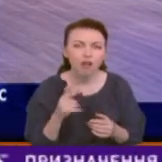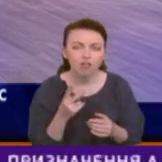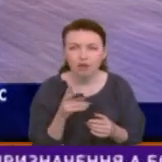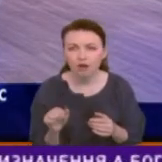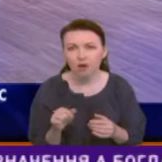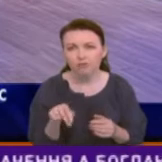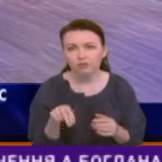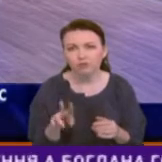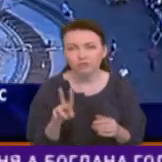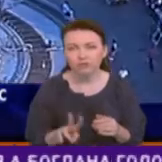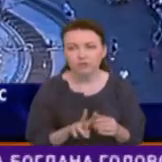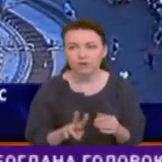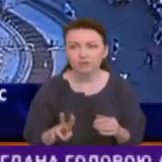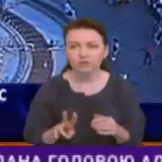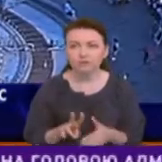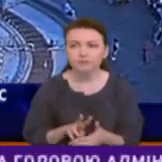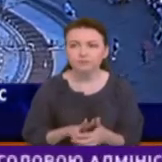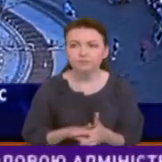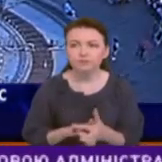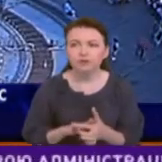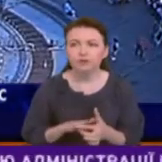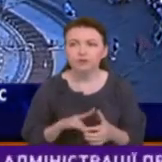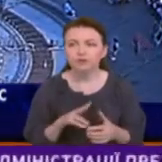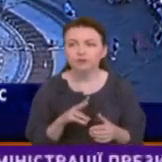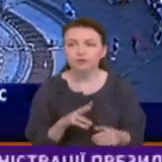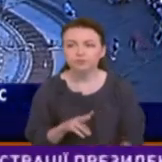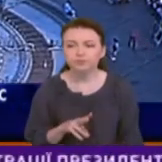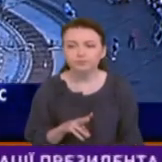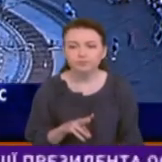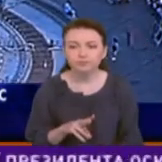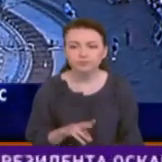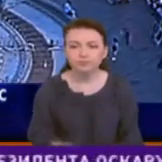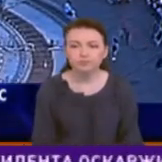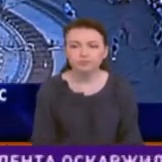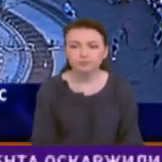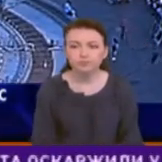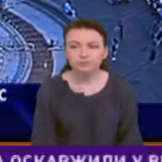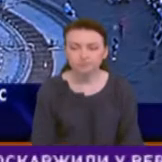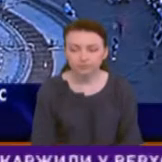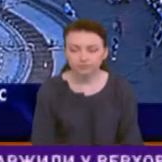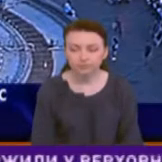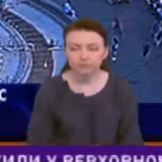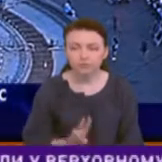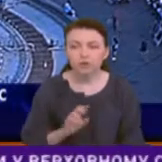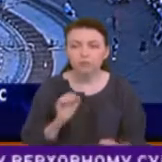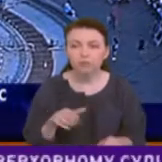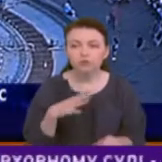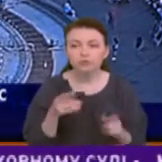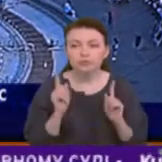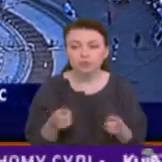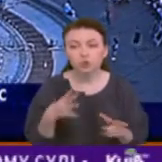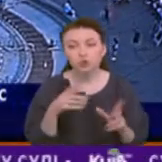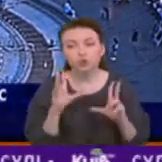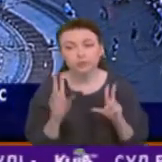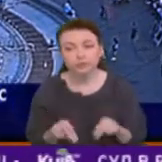і церква Київського патріархату. Не, можливо, дійсно щось було наобіцяно, чи про